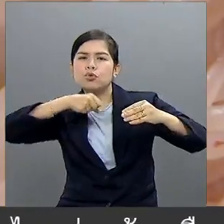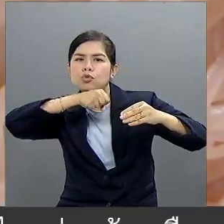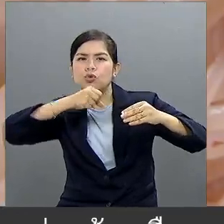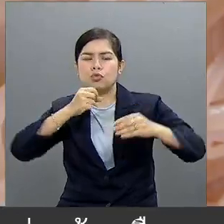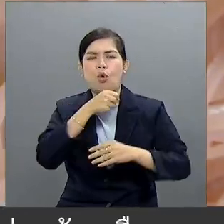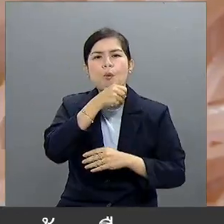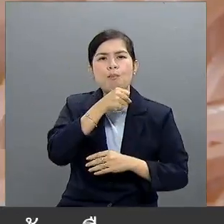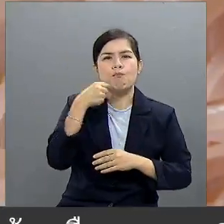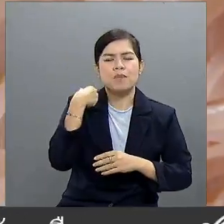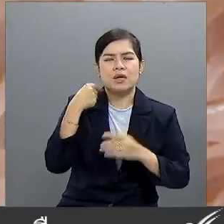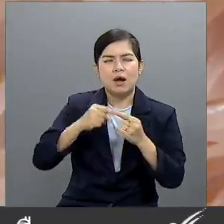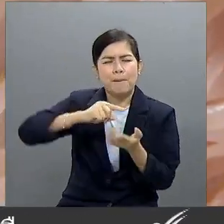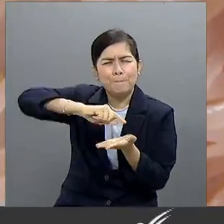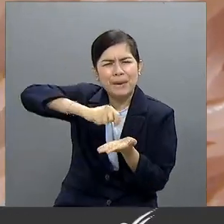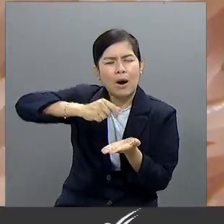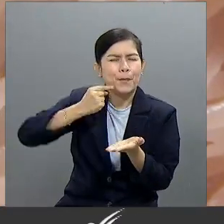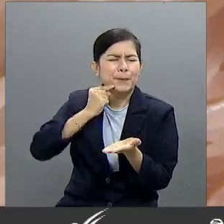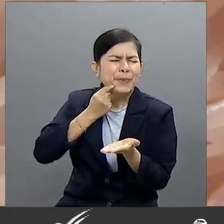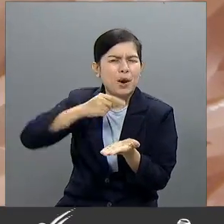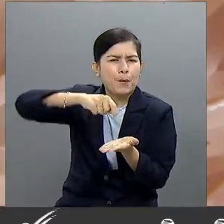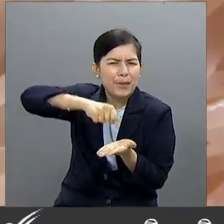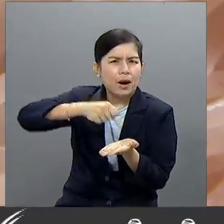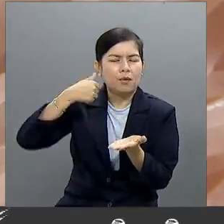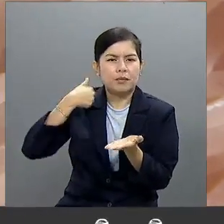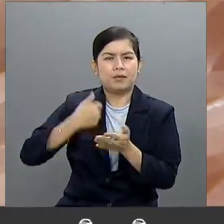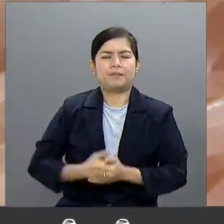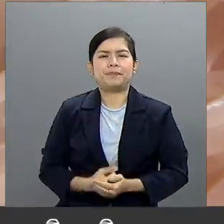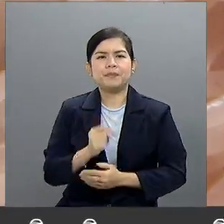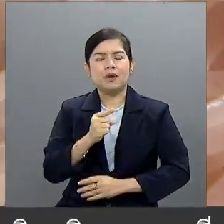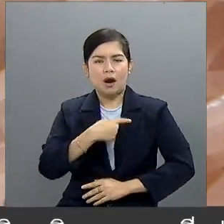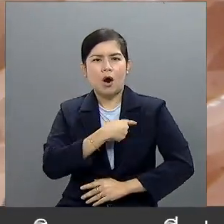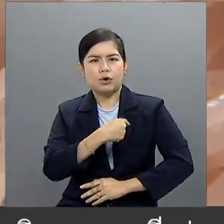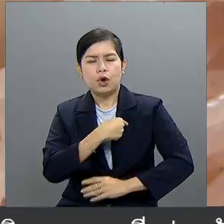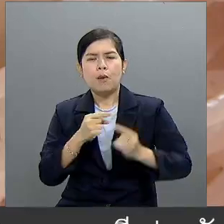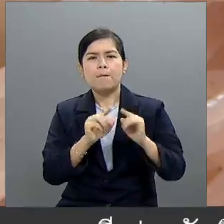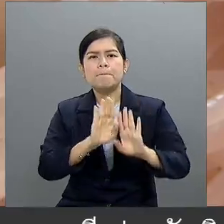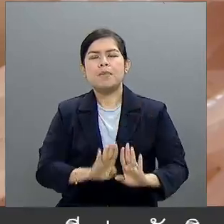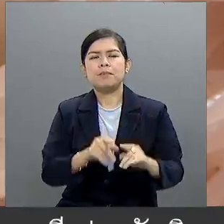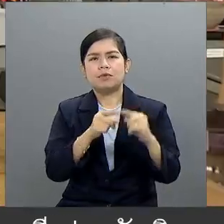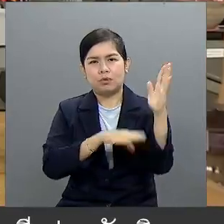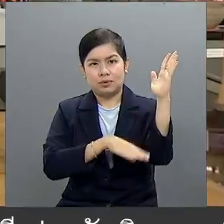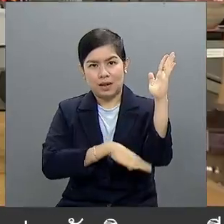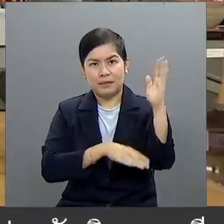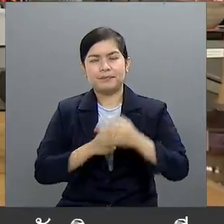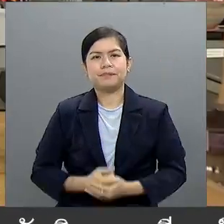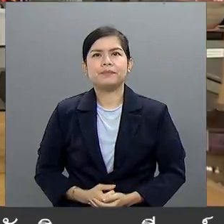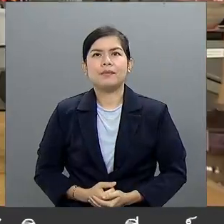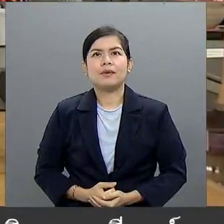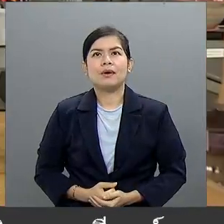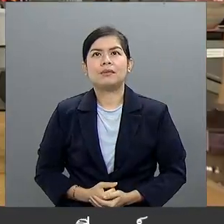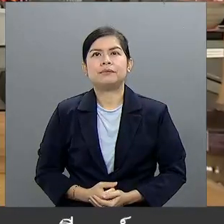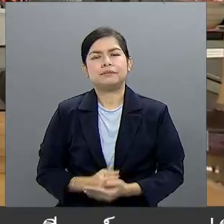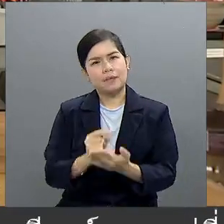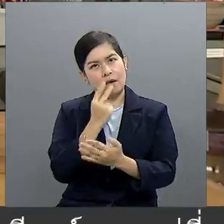าวนะคะอาหารทางใต้ของเรานะคะก็อยากจะให้มีรสเปรี้ยวๆทำให้จานนี้ครบรสมากยิ่งขึ้นทีนี้สังเกตไหมคะว่